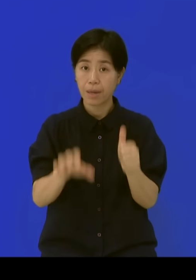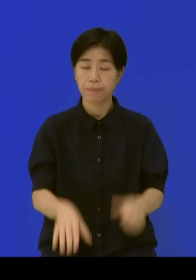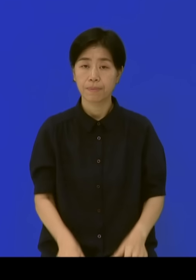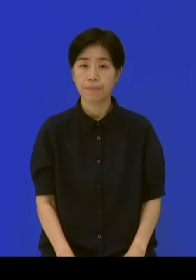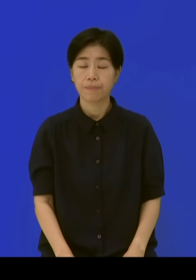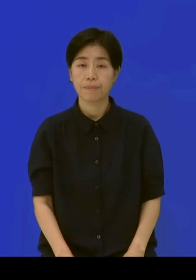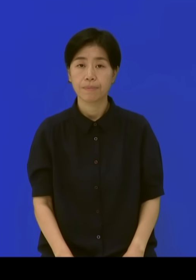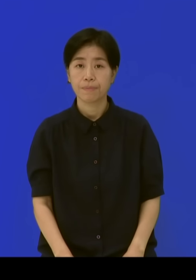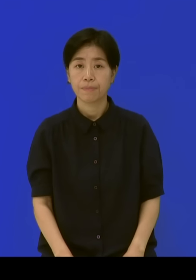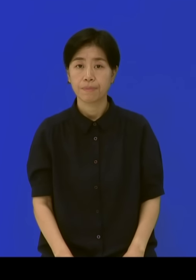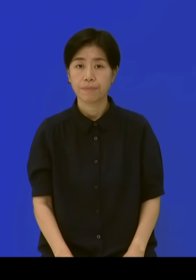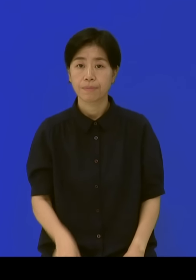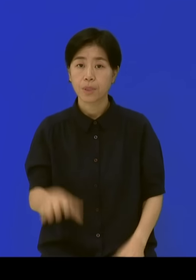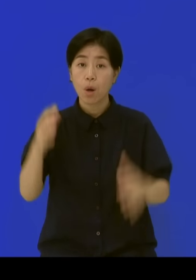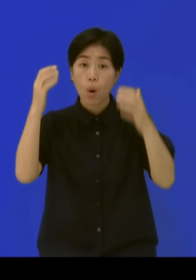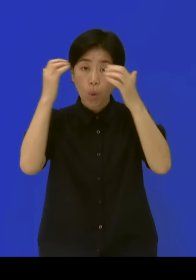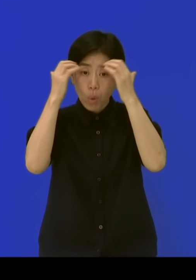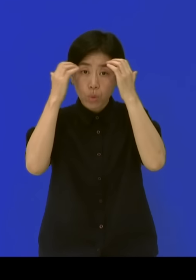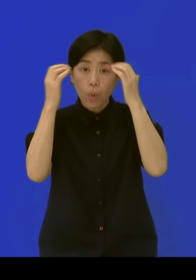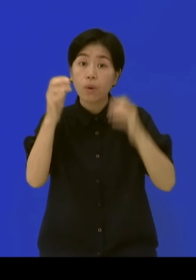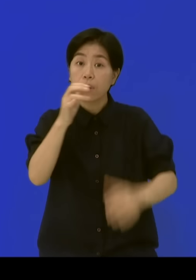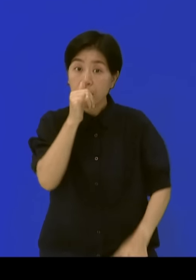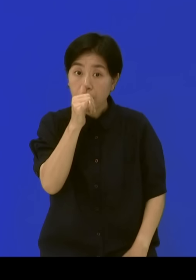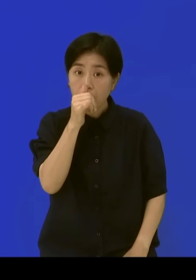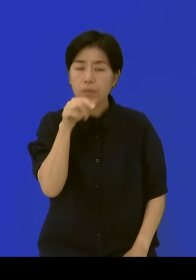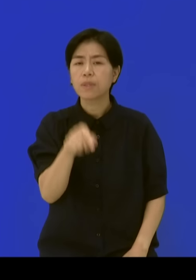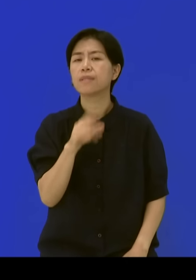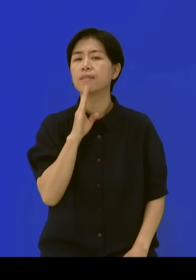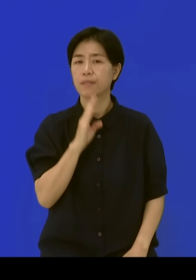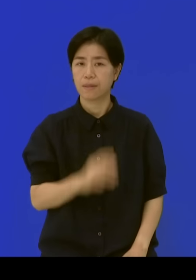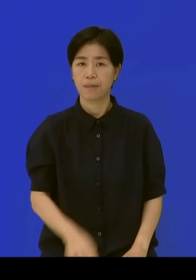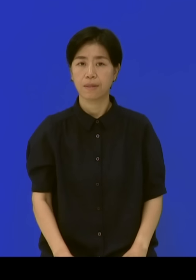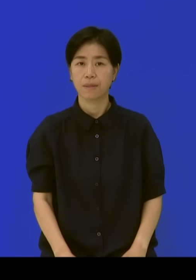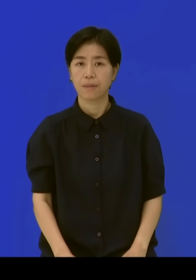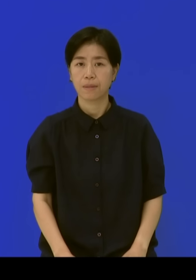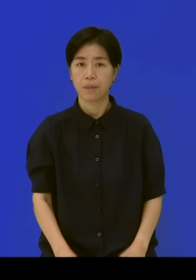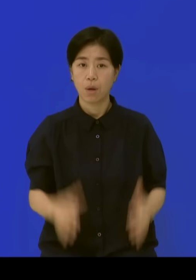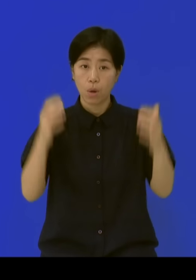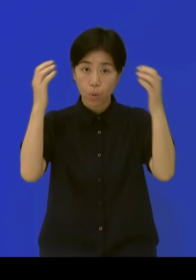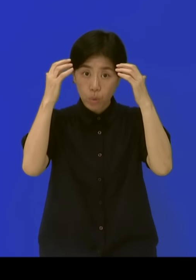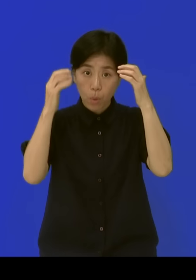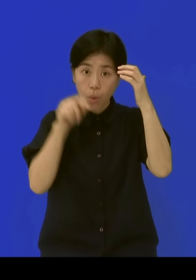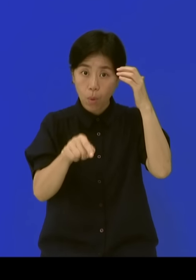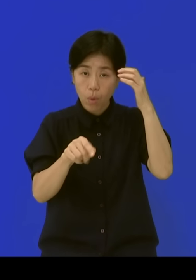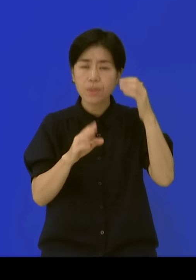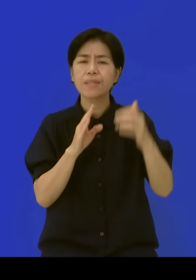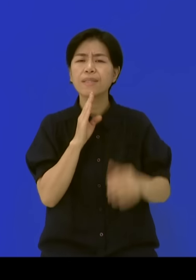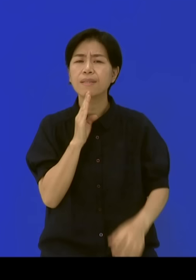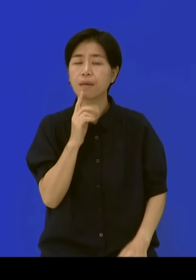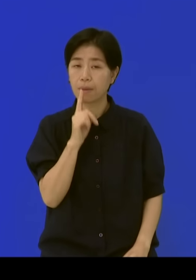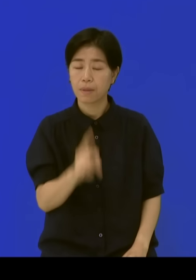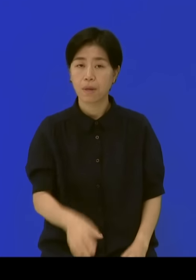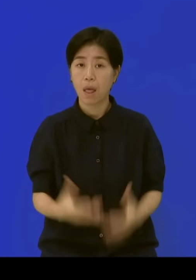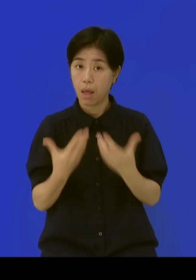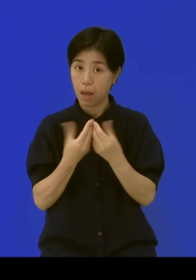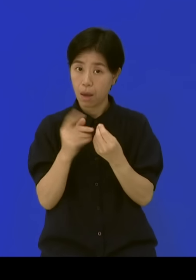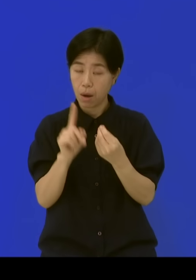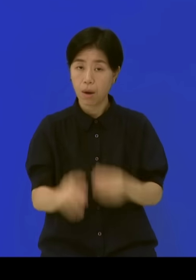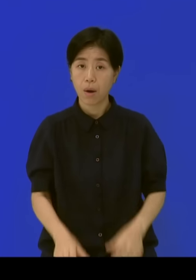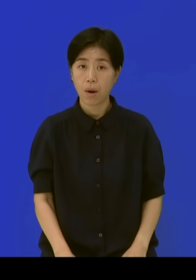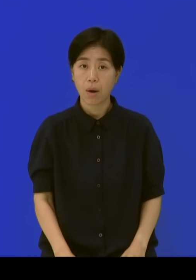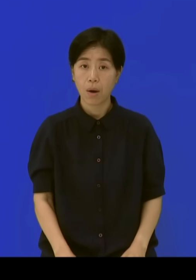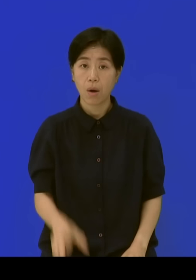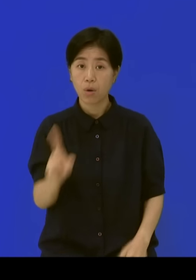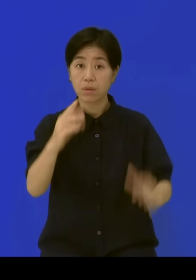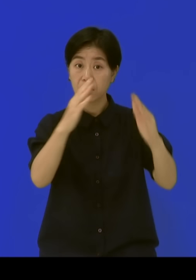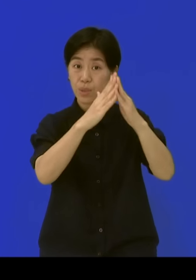이런 대답을 합니다. 고통받는 것만 진짜다. 고통받는 것만 실제한다는 거죠. 예를 들면 제우스